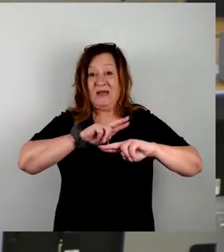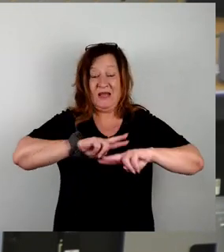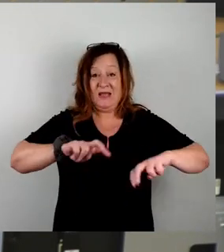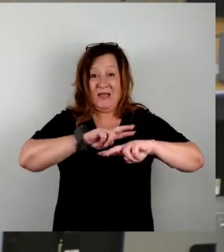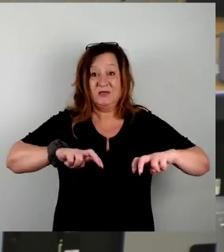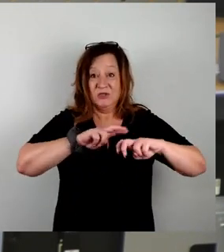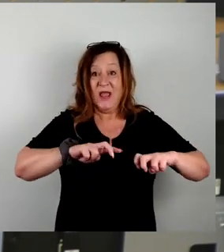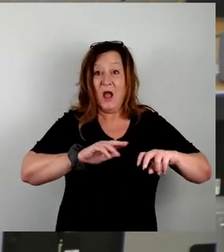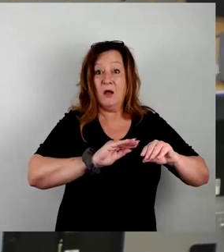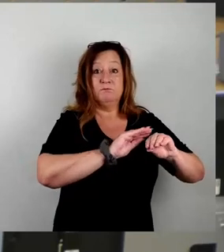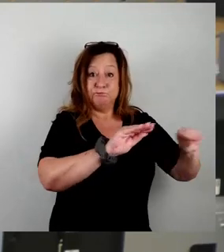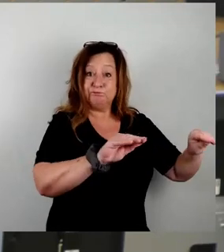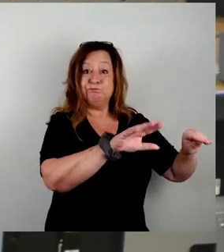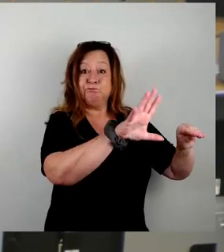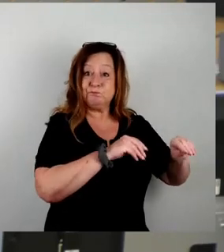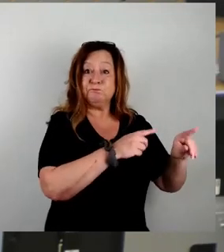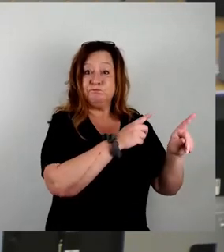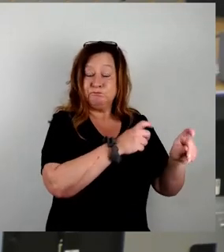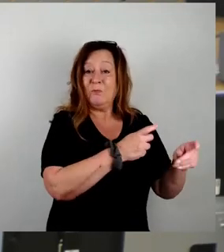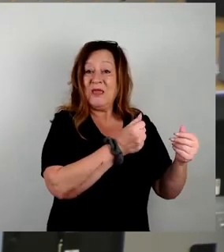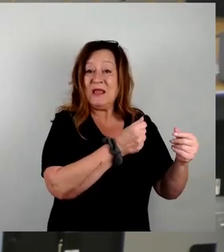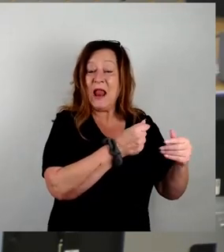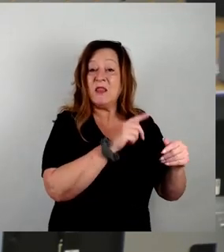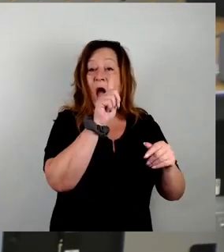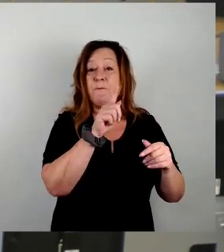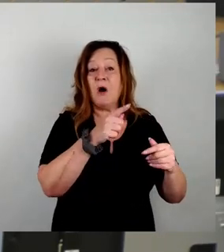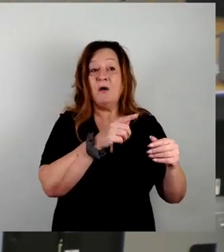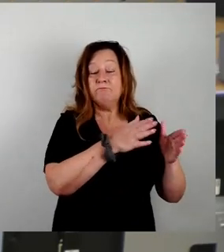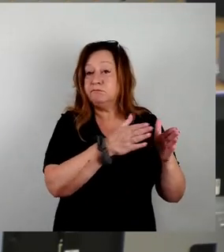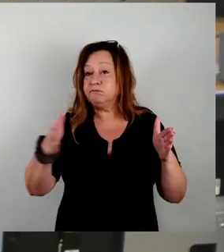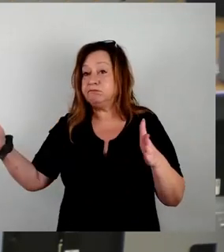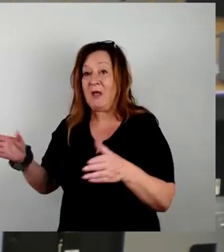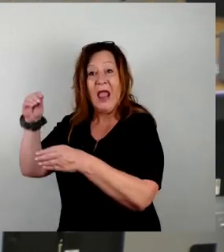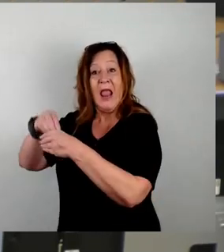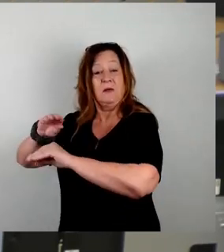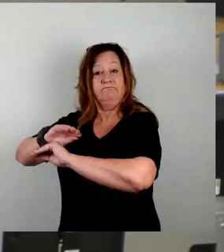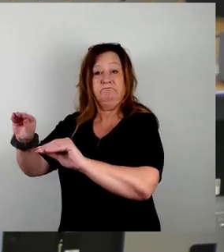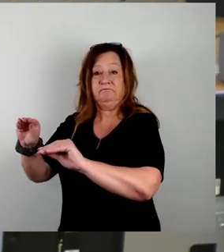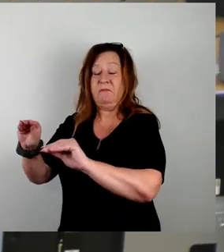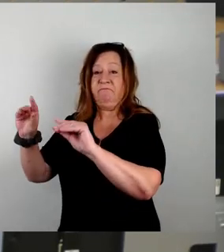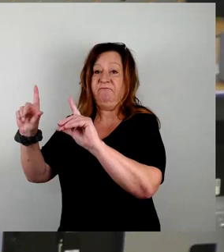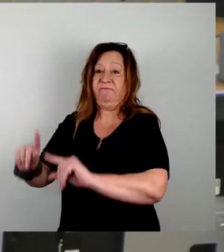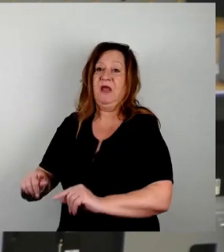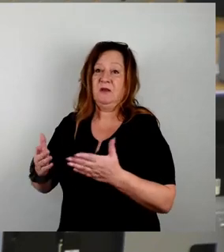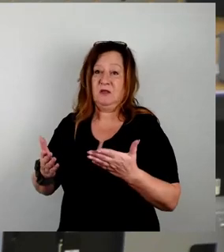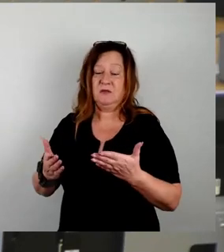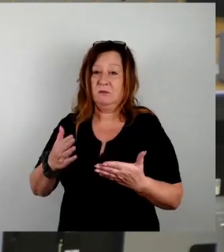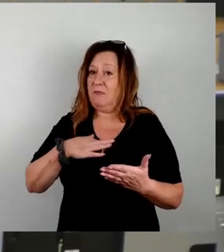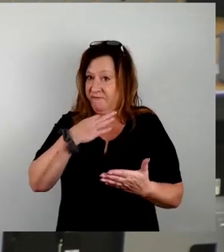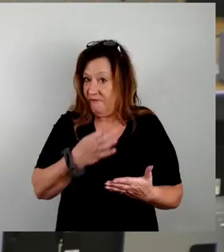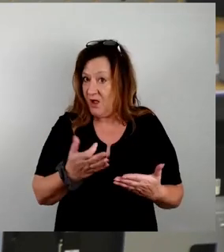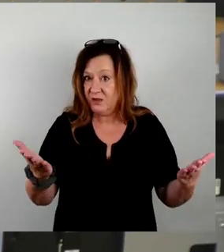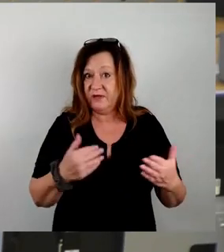der Genehmigung der Zuschüsse kaum inhaltliche Meldungen gab. Deswegen möchte ich nun meine Frage formulieren.